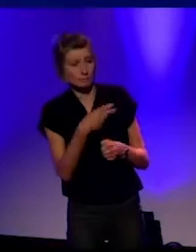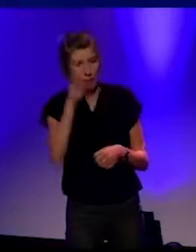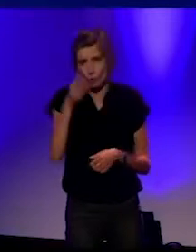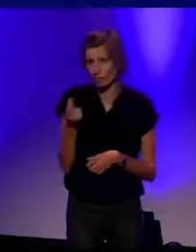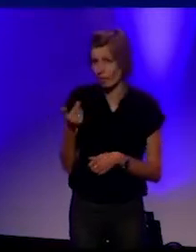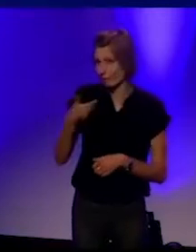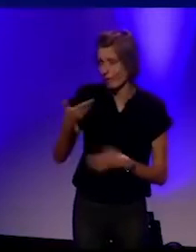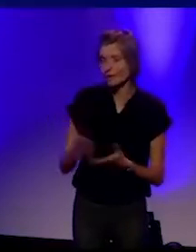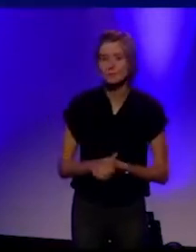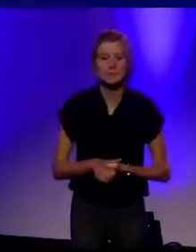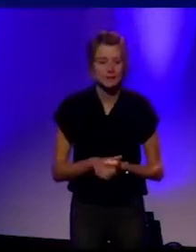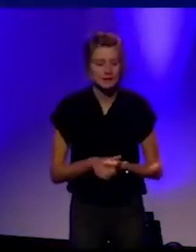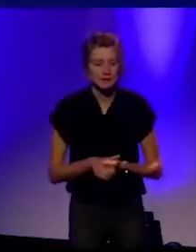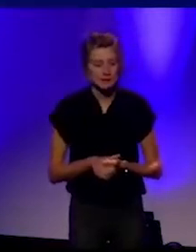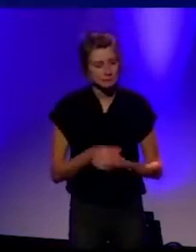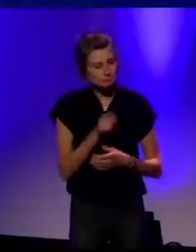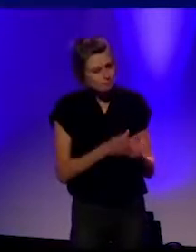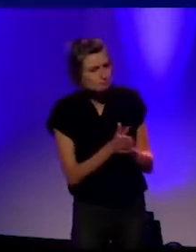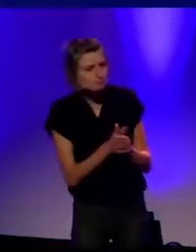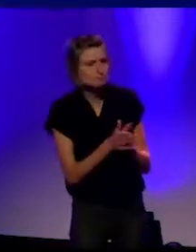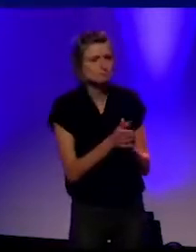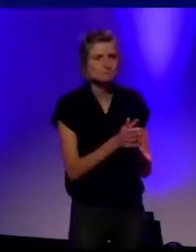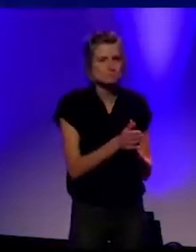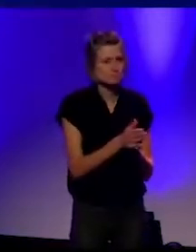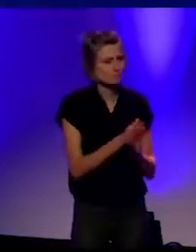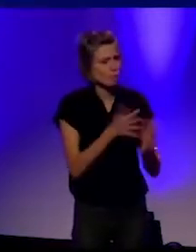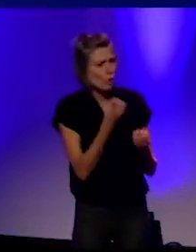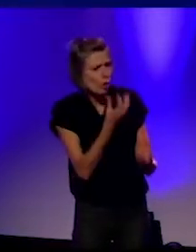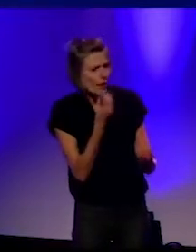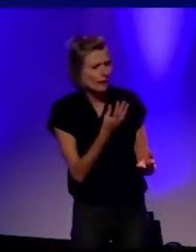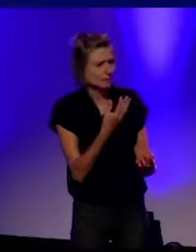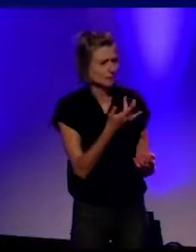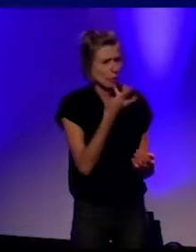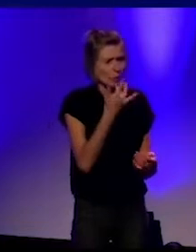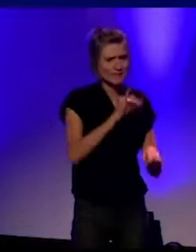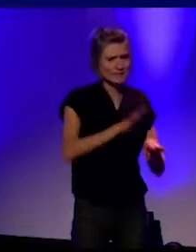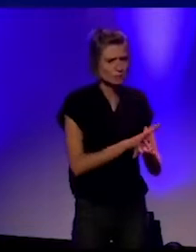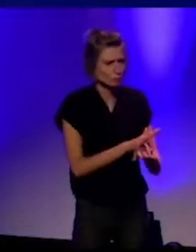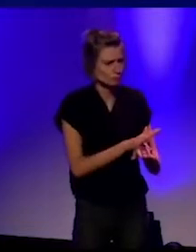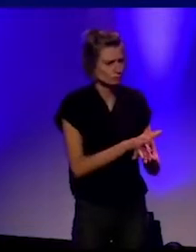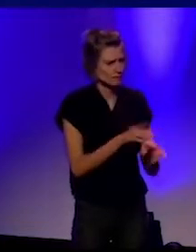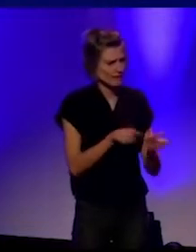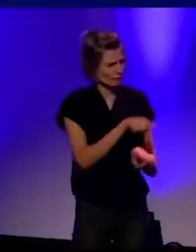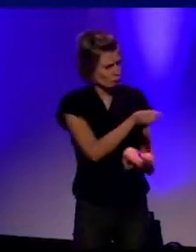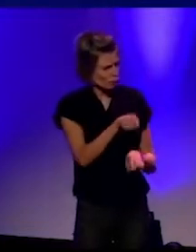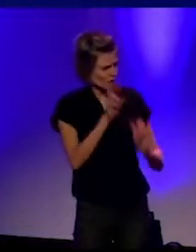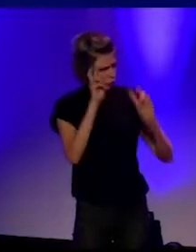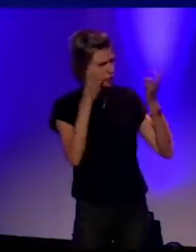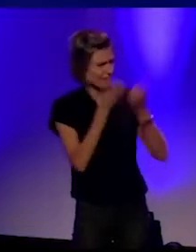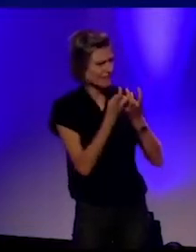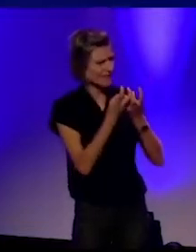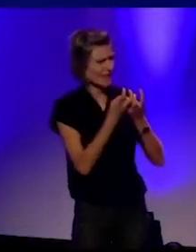En die ambitie verwoordde hij in termen van, kijk, ik wil iets doen dat eigenlijk wat gelijkt op wat jullie universitaire ontwikkelingssamenwerking